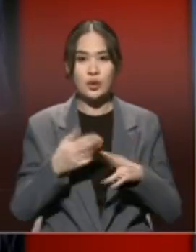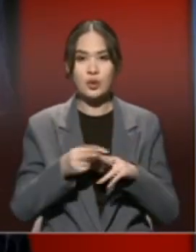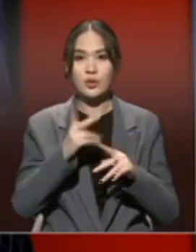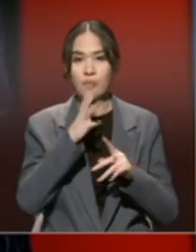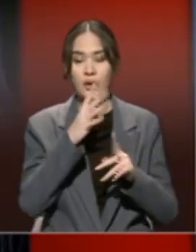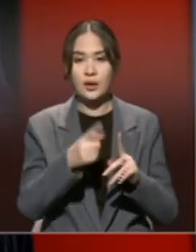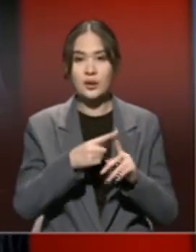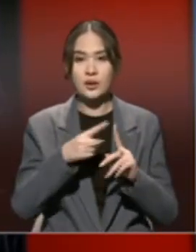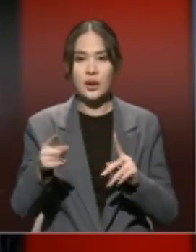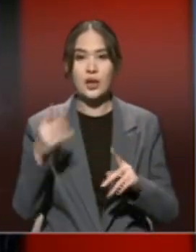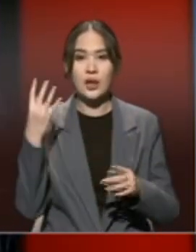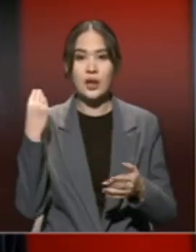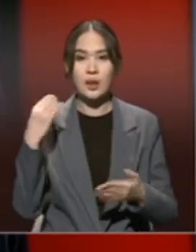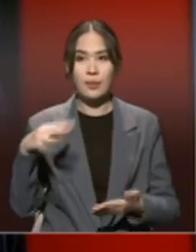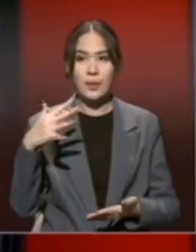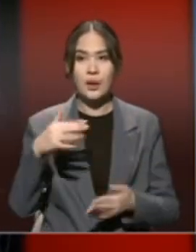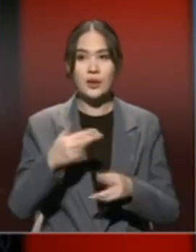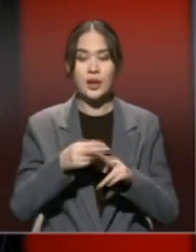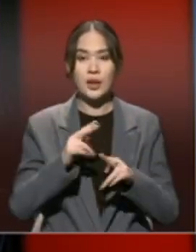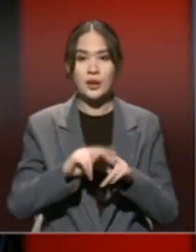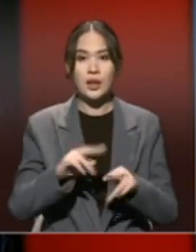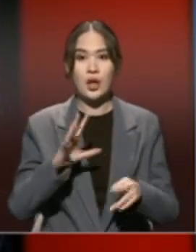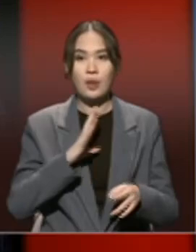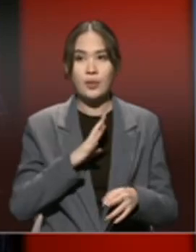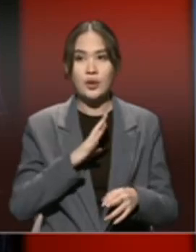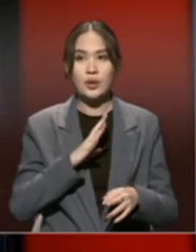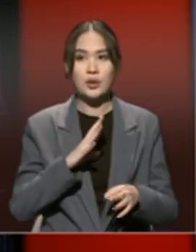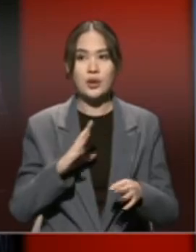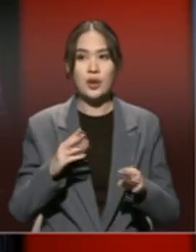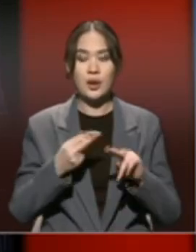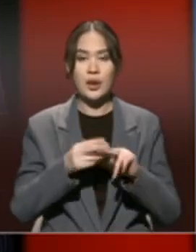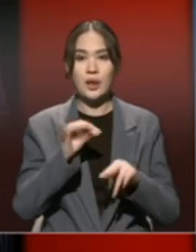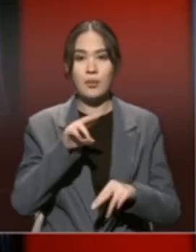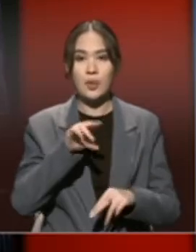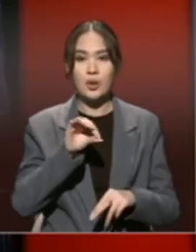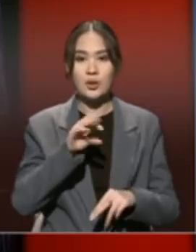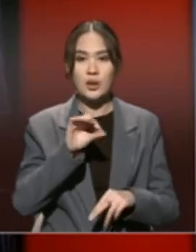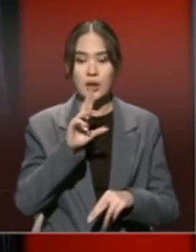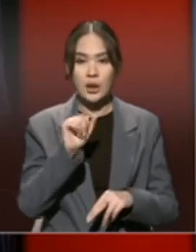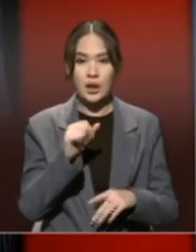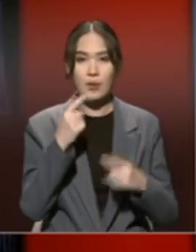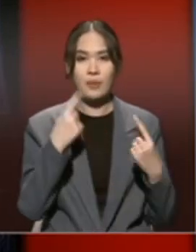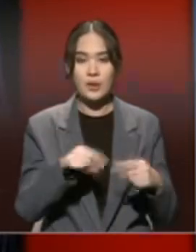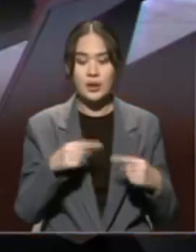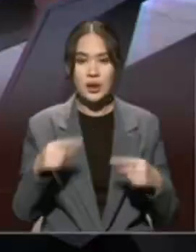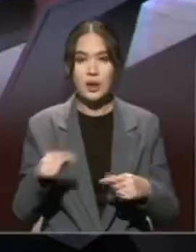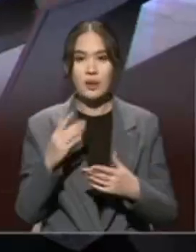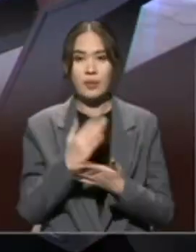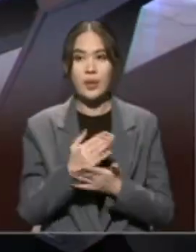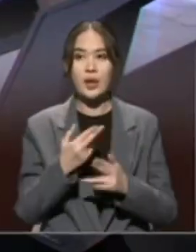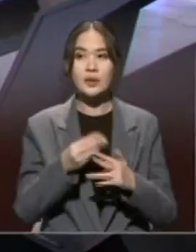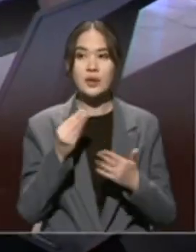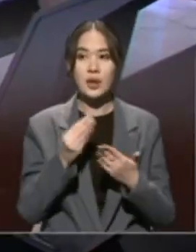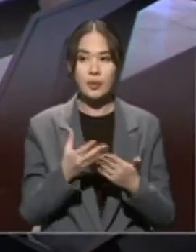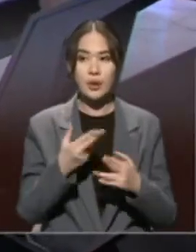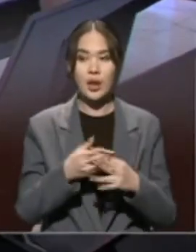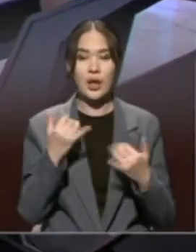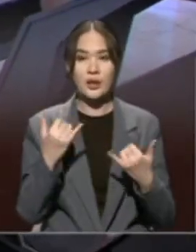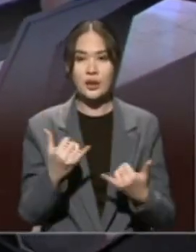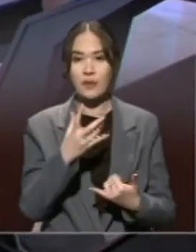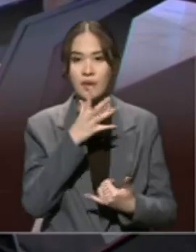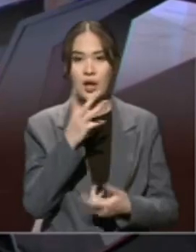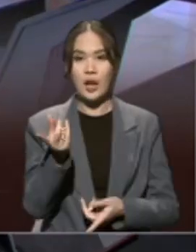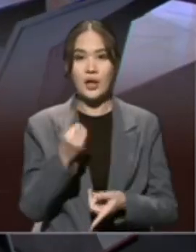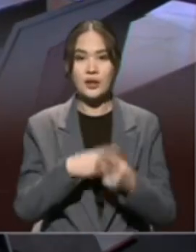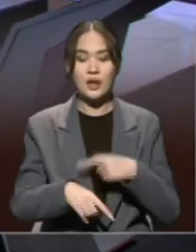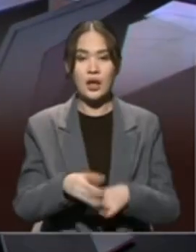дейінгі қымбат үйлерге ұрынып қалып, енді жақшаның ішінде әрине ипотекасы бар, тағы да басқа бар, қымбатқа ұрынып қазіргі уақытта енді олардың қайтара